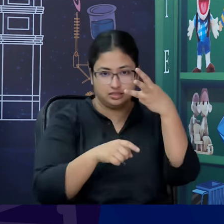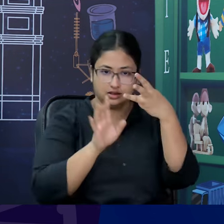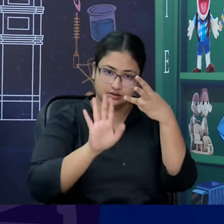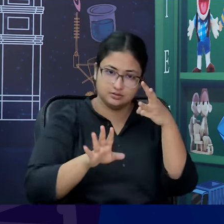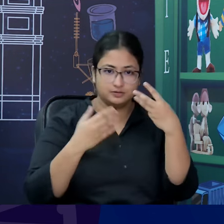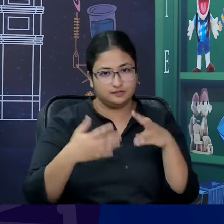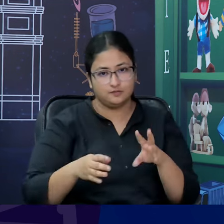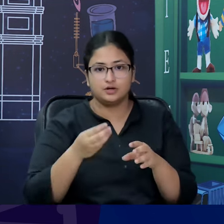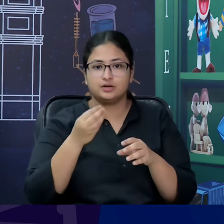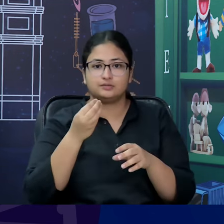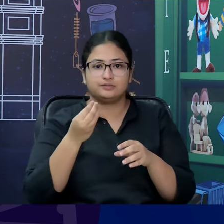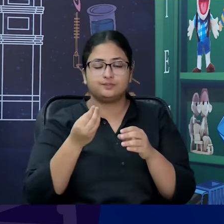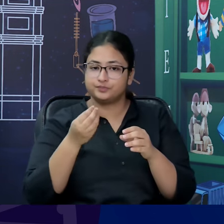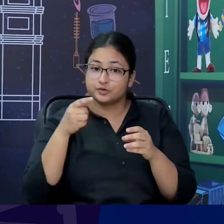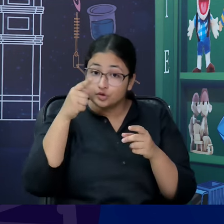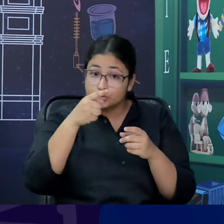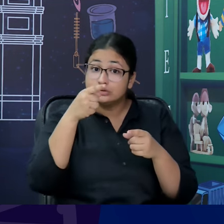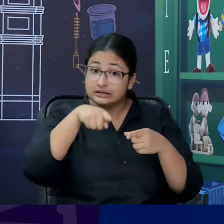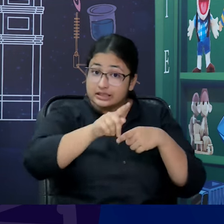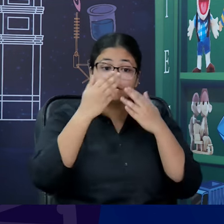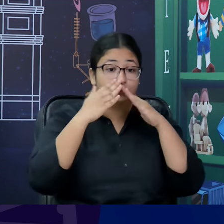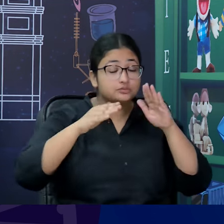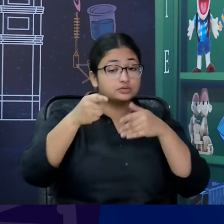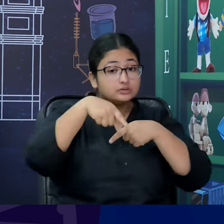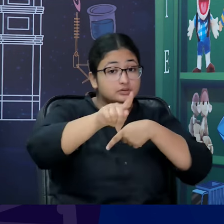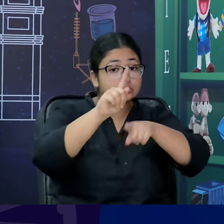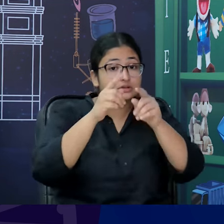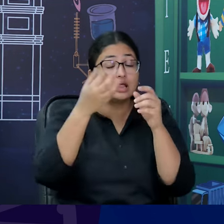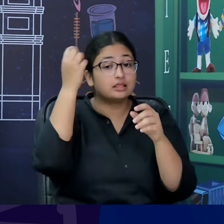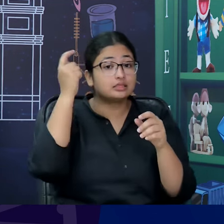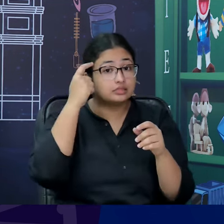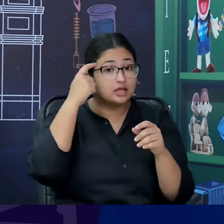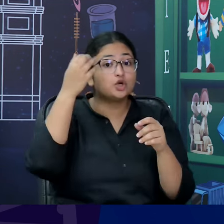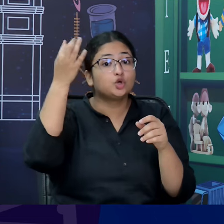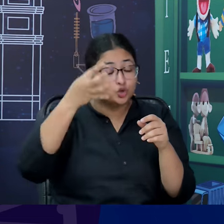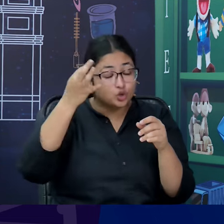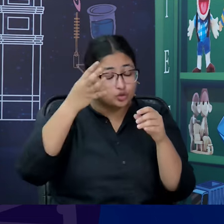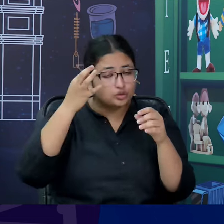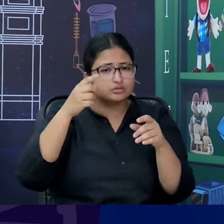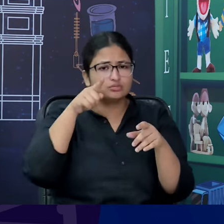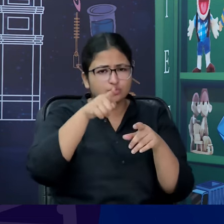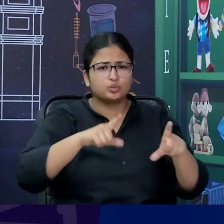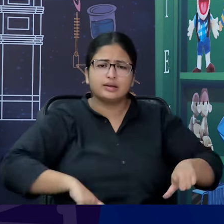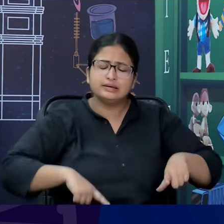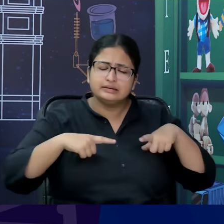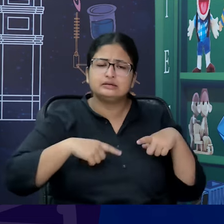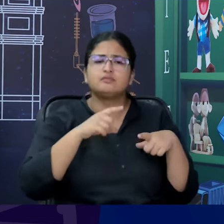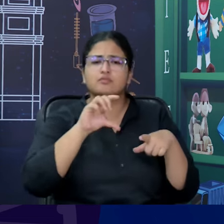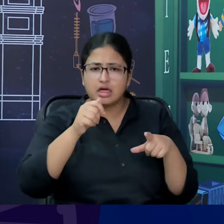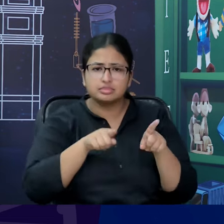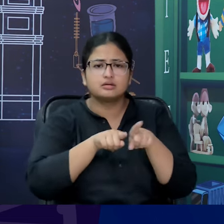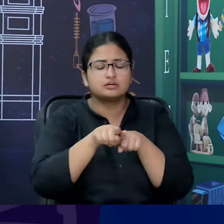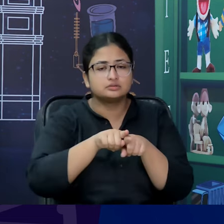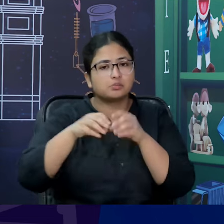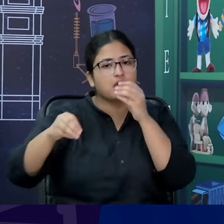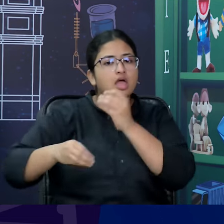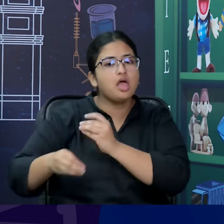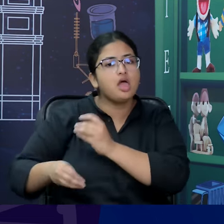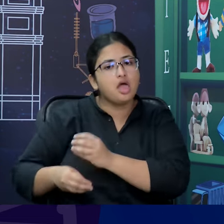है तो आप अपने जीवन में आने वाले दूसरे उदाहरणों से भी जीवन से जुड़े दूसरी बातों से भी कविता की शक्ति